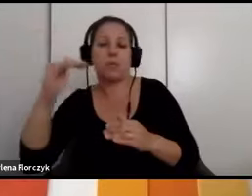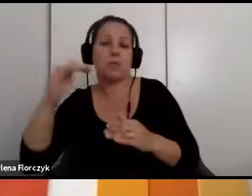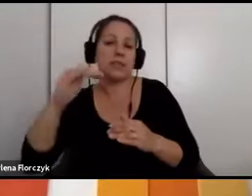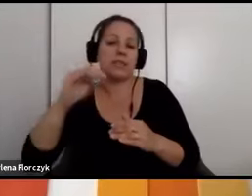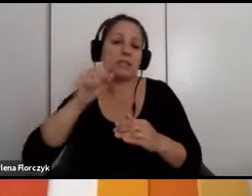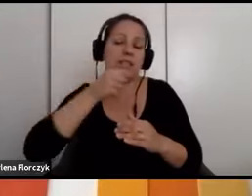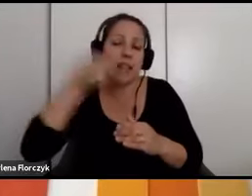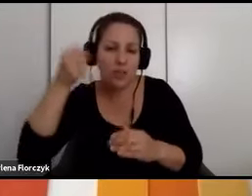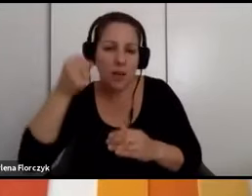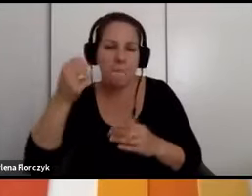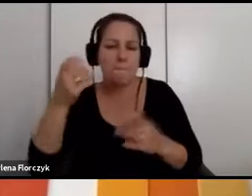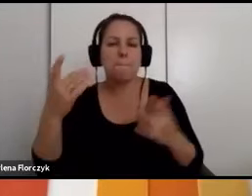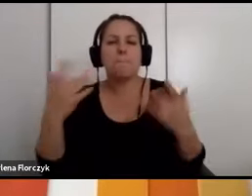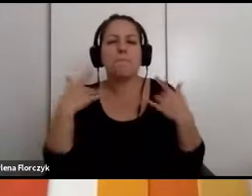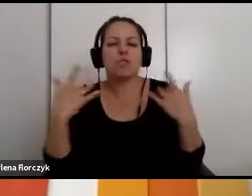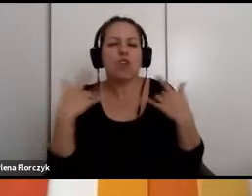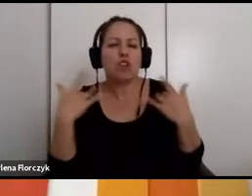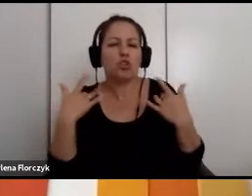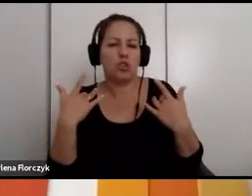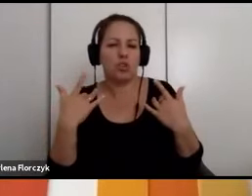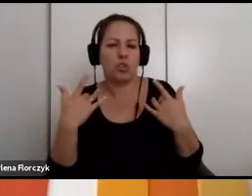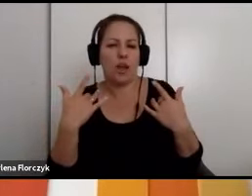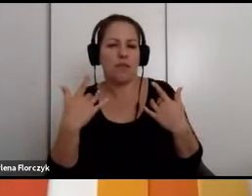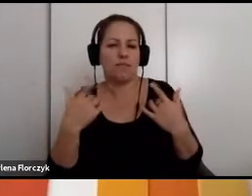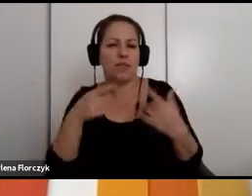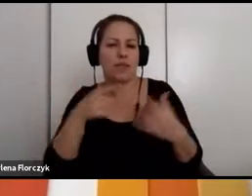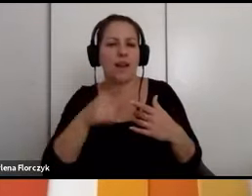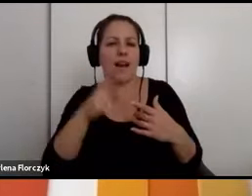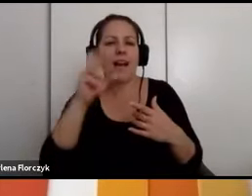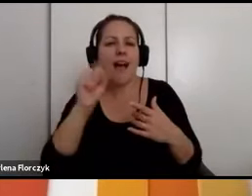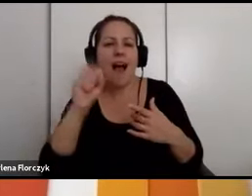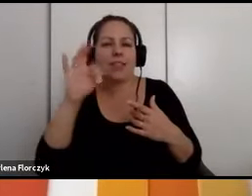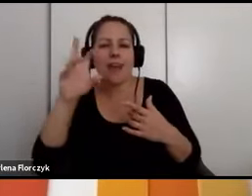staremu, przeżycie. To znaczy to katarzis, tą